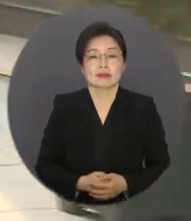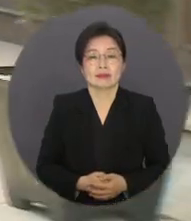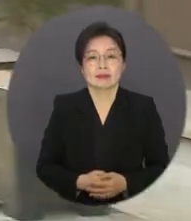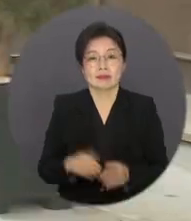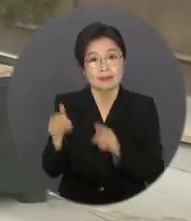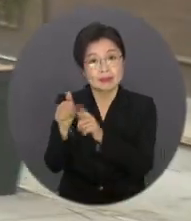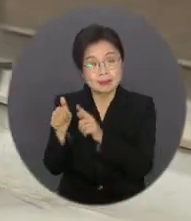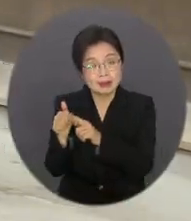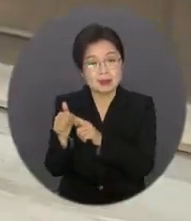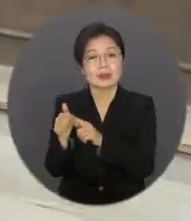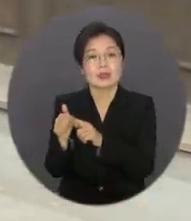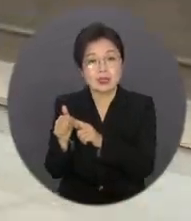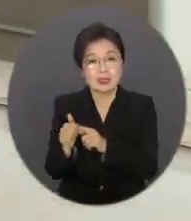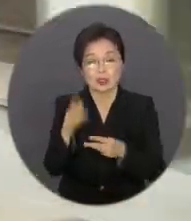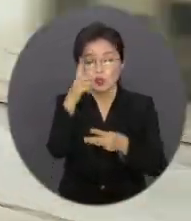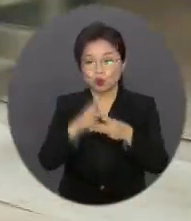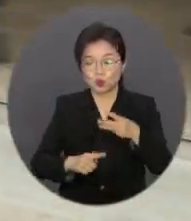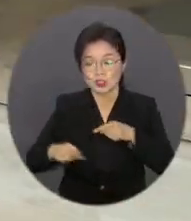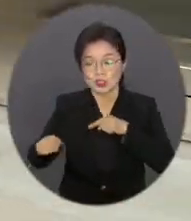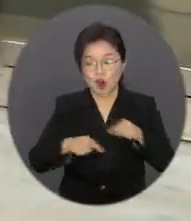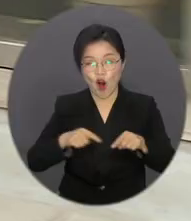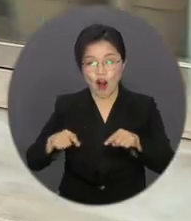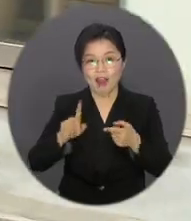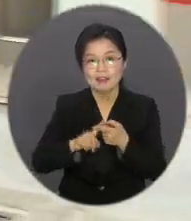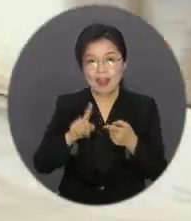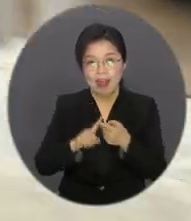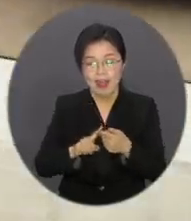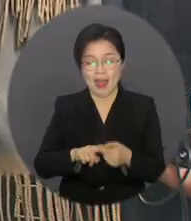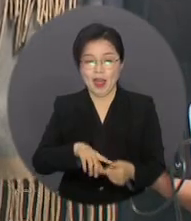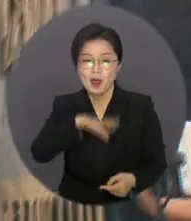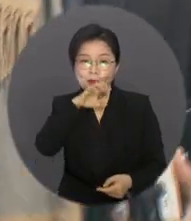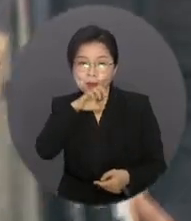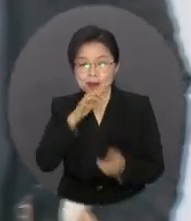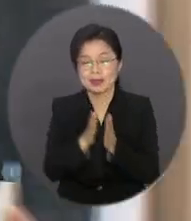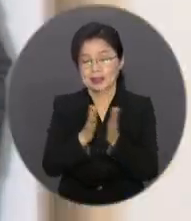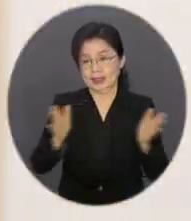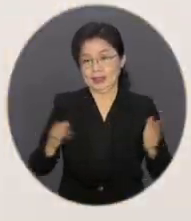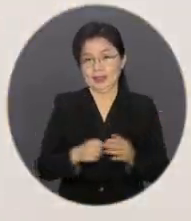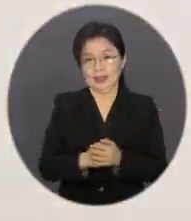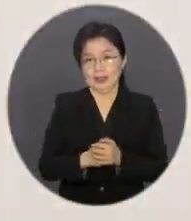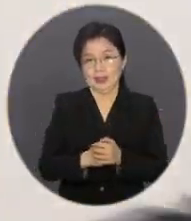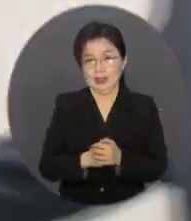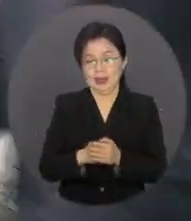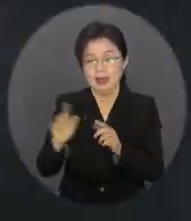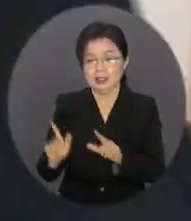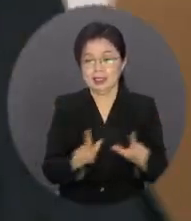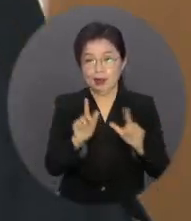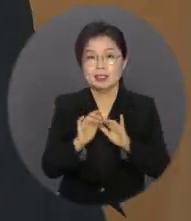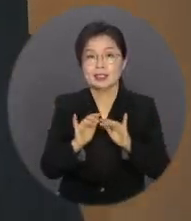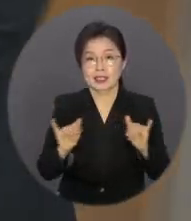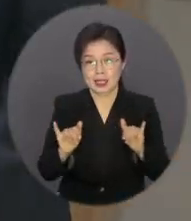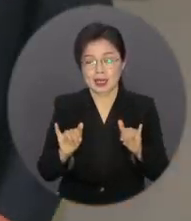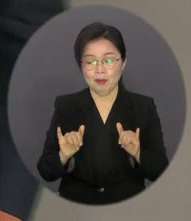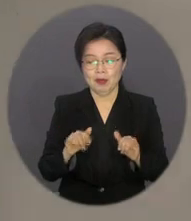박지원 전 국정원장은 윤석열 정권에 대한 비판으로 말문을 열었습니다. 민주주의와 민생경제, 외교 등에서